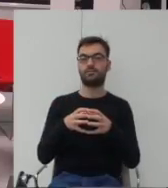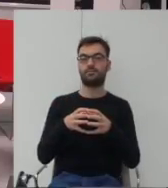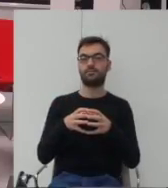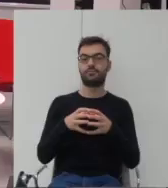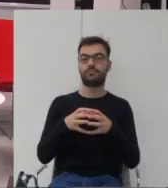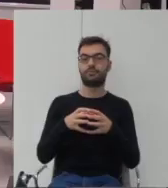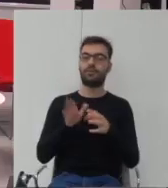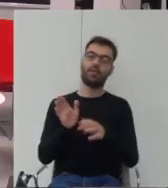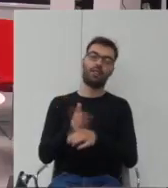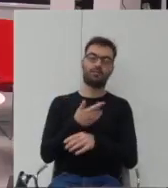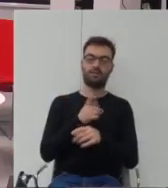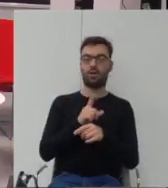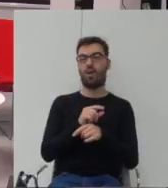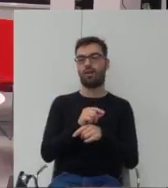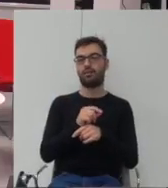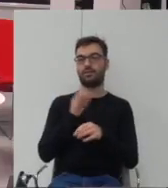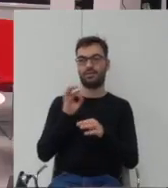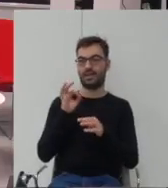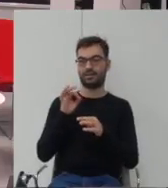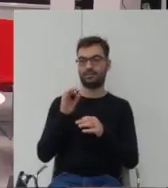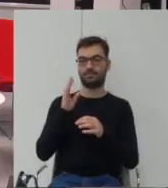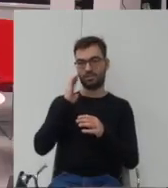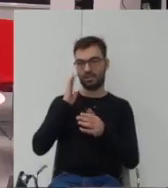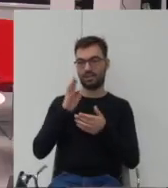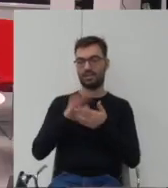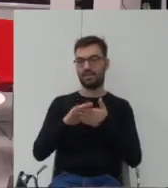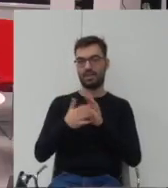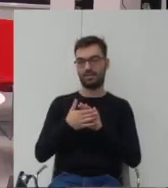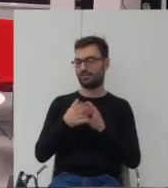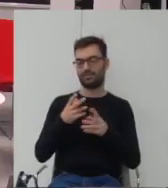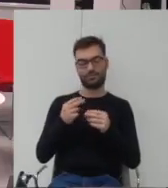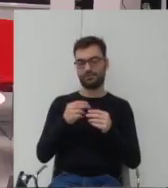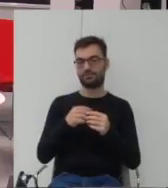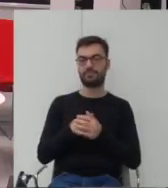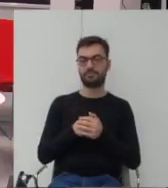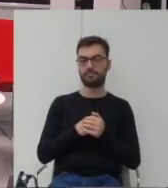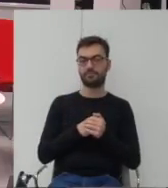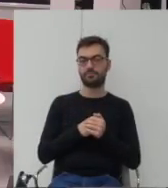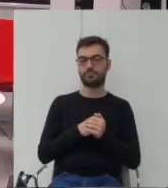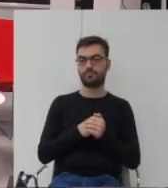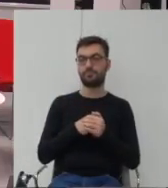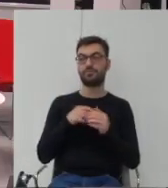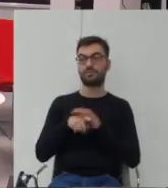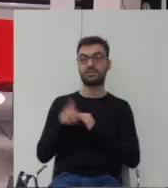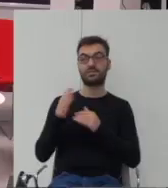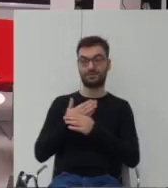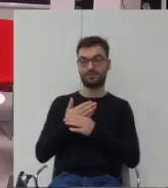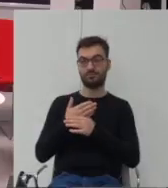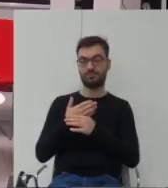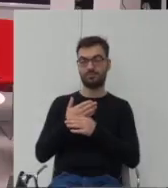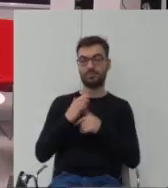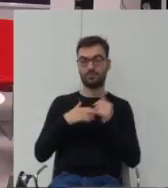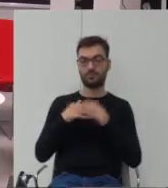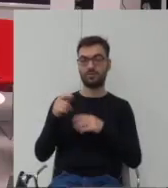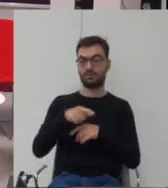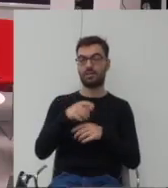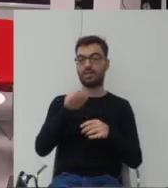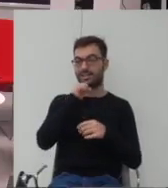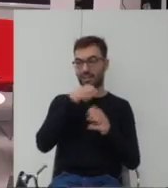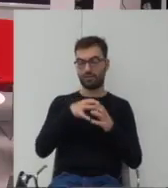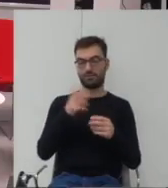którą można pominąć na obecnym rynku nieruchomości. To jest z punktu widzenia deweloperów bardzo atrakcyjna